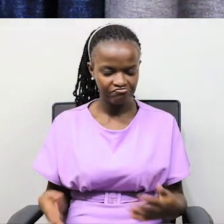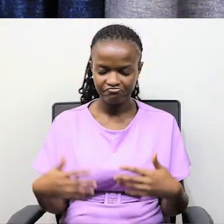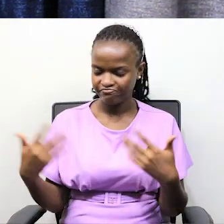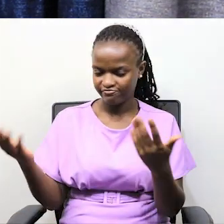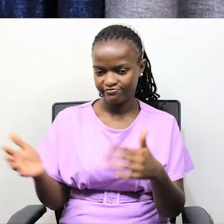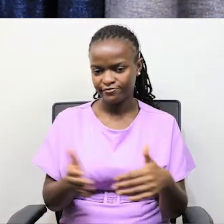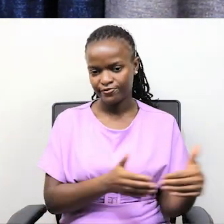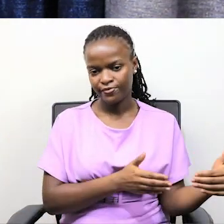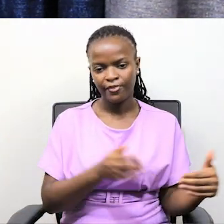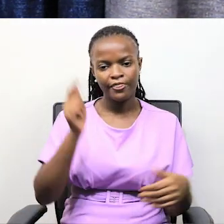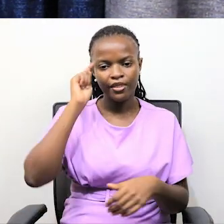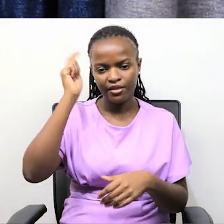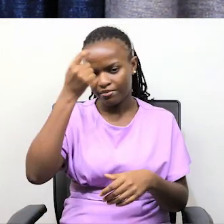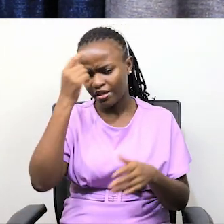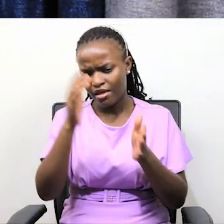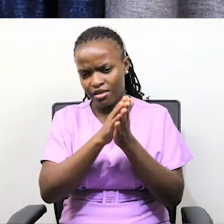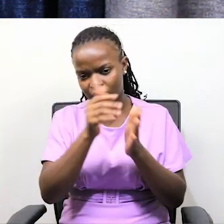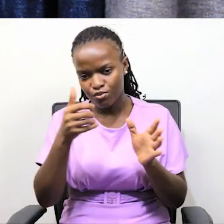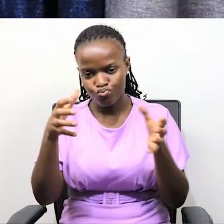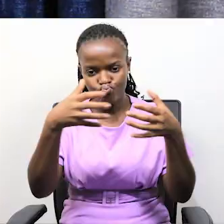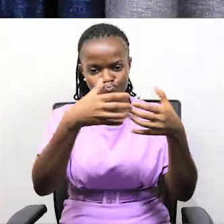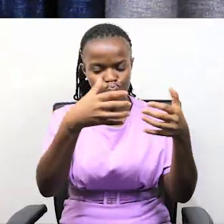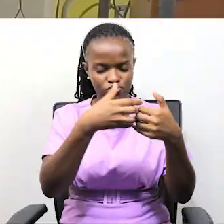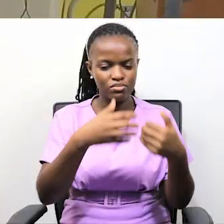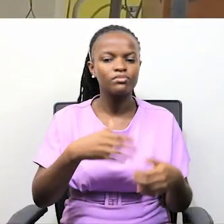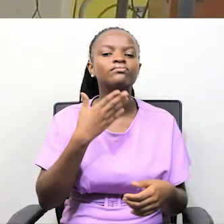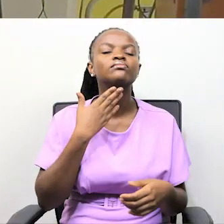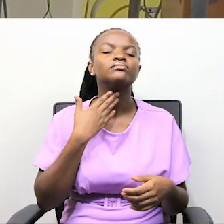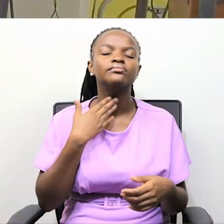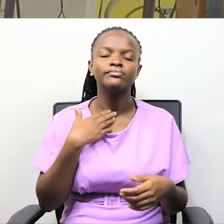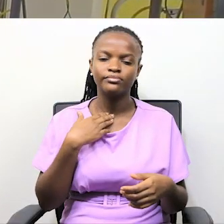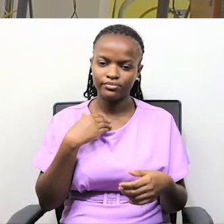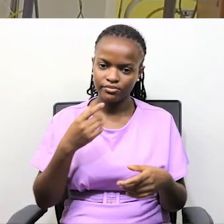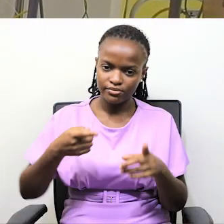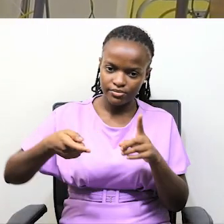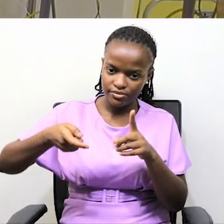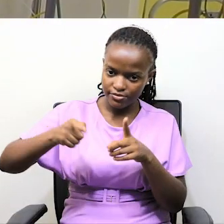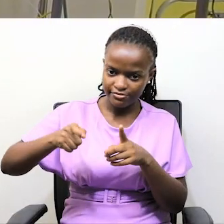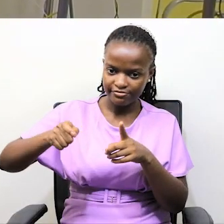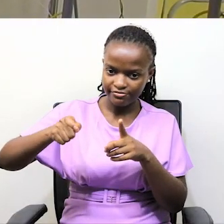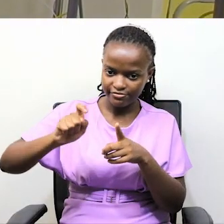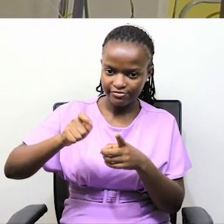autres parties prenantes doivent augmenter les